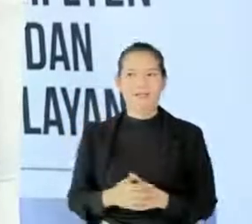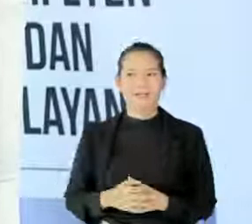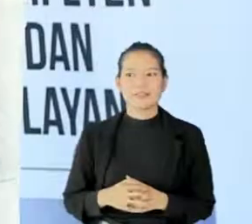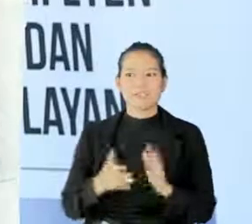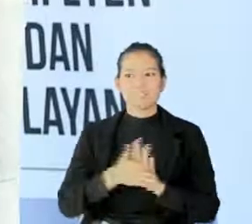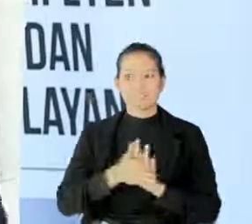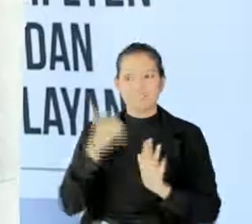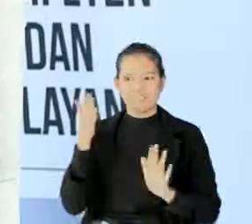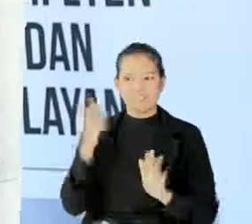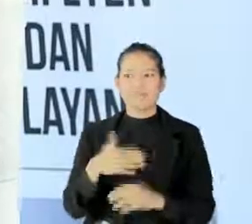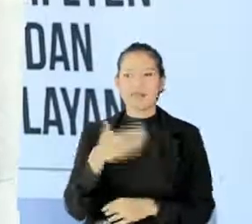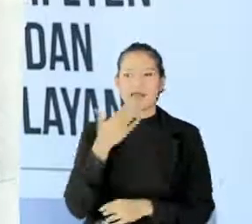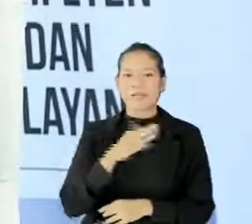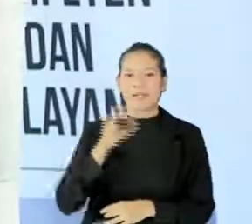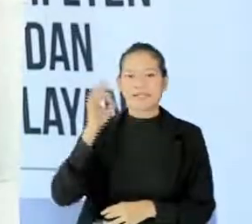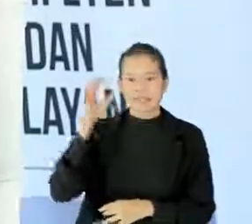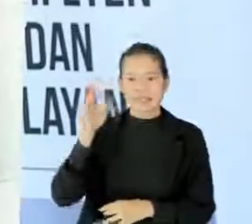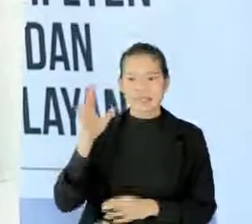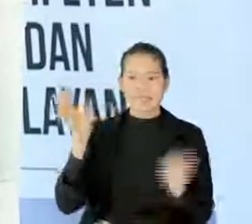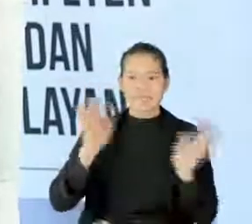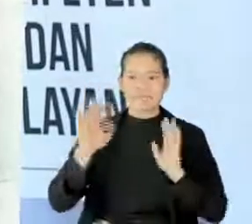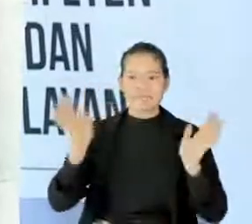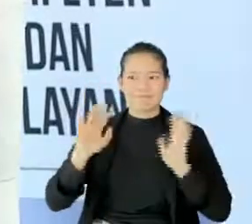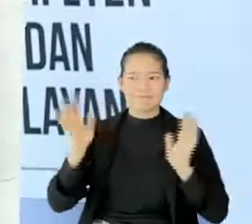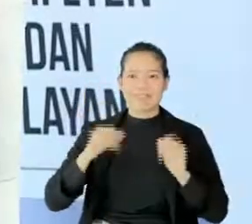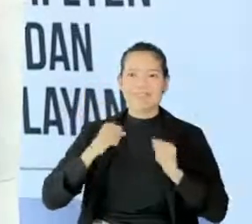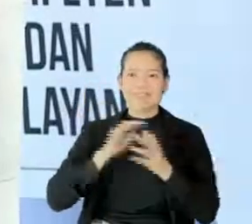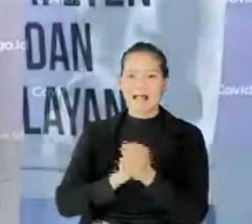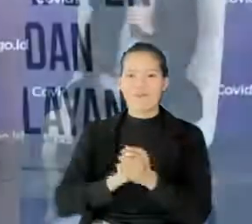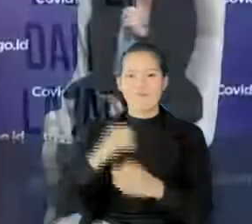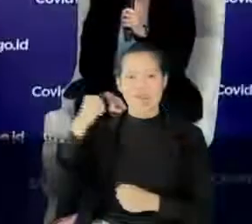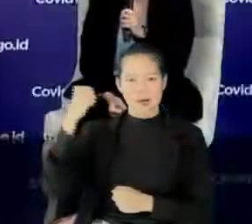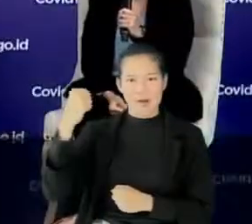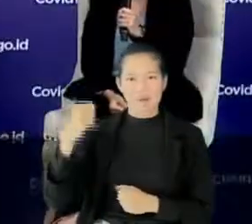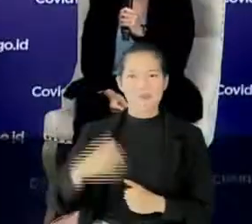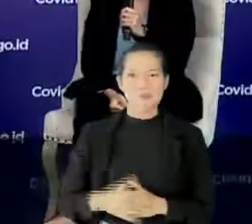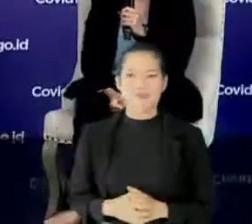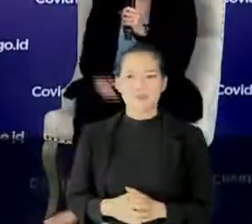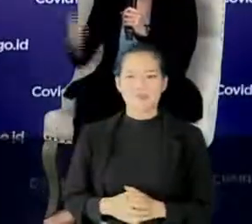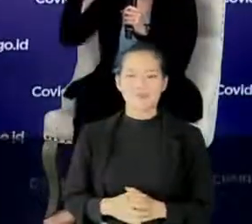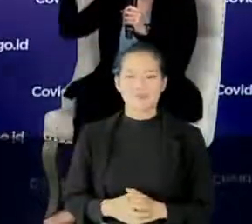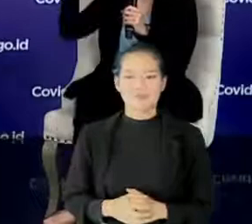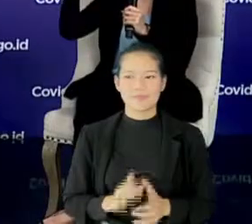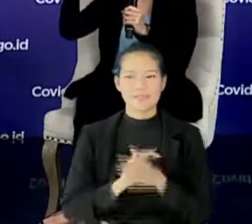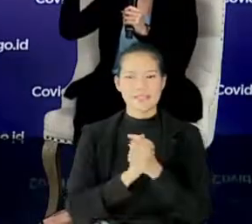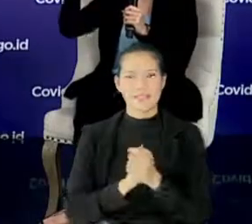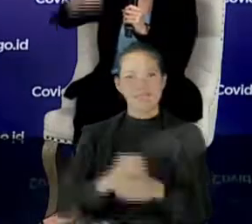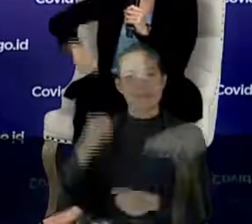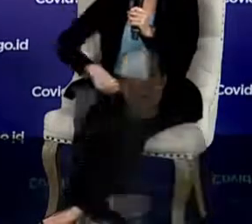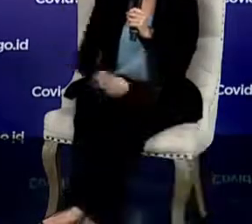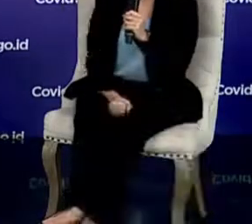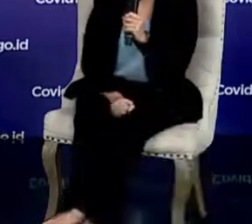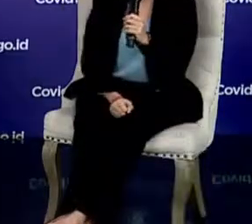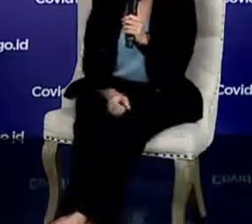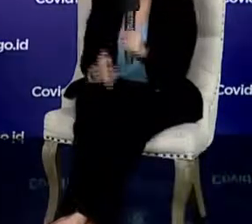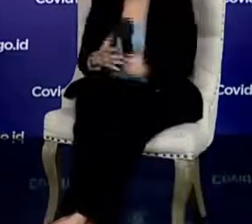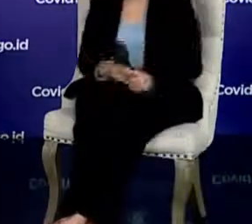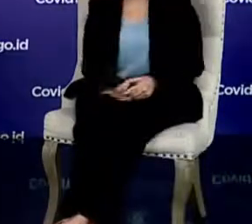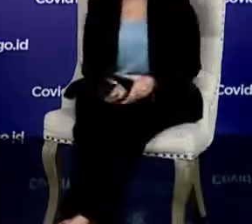ini undur diri. Selamat siang dan salam tangguh. Salam tangguh. Salam tangguh.